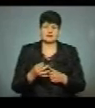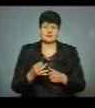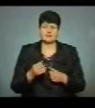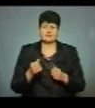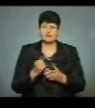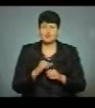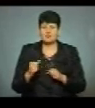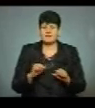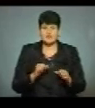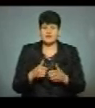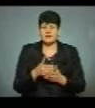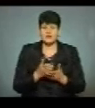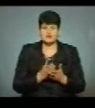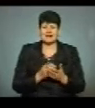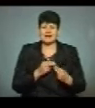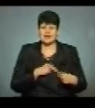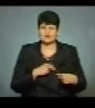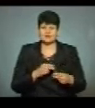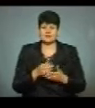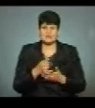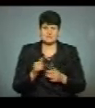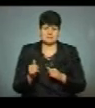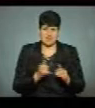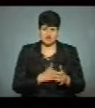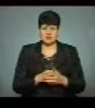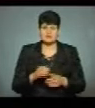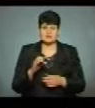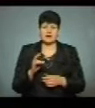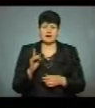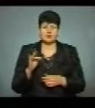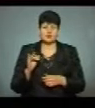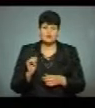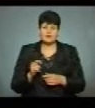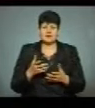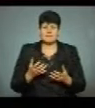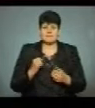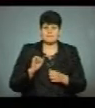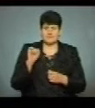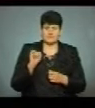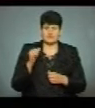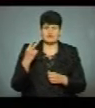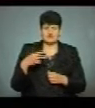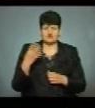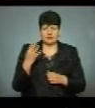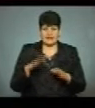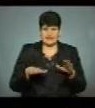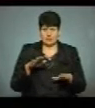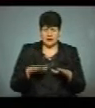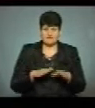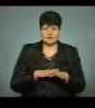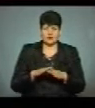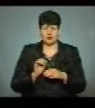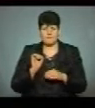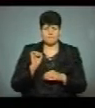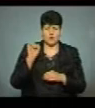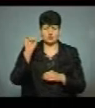кадрового забезпечення Нацполіції області Олексій Криворучко. Поліцейські змагалися у піднятті гирі вагою 24 кілограми, виконували